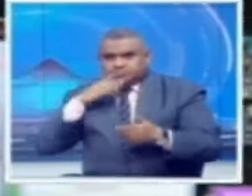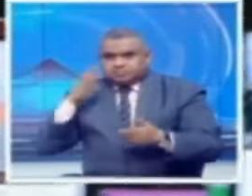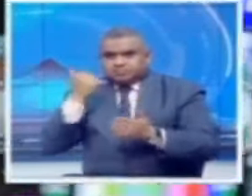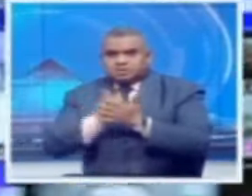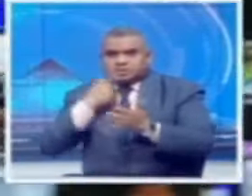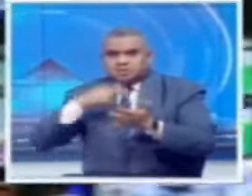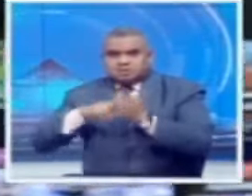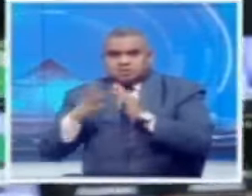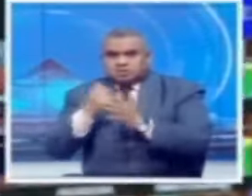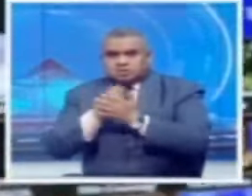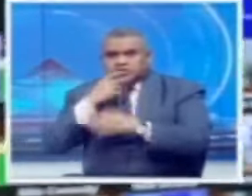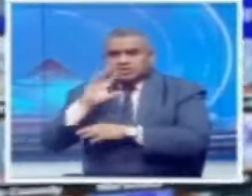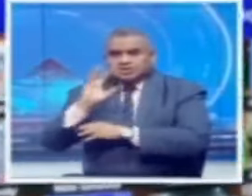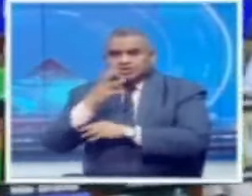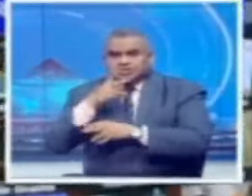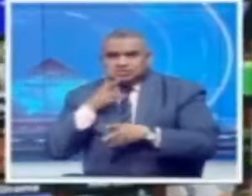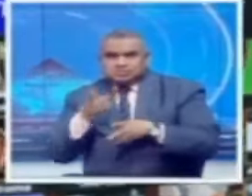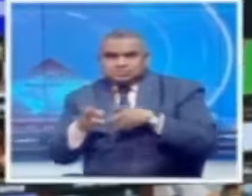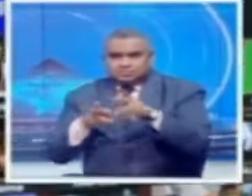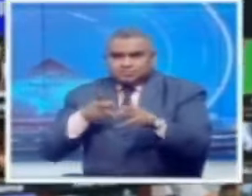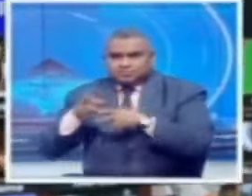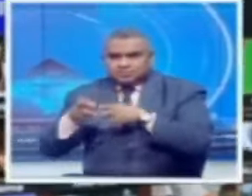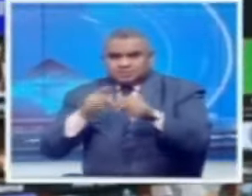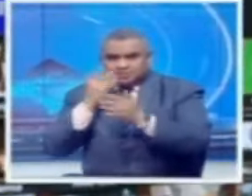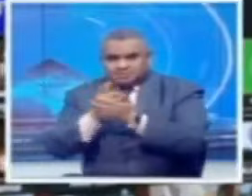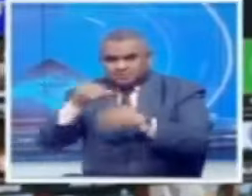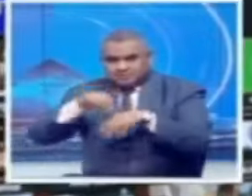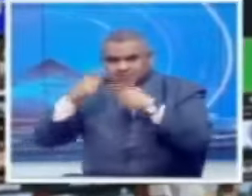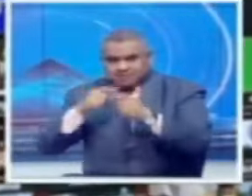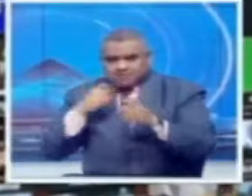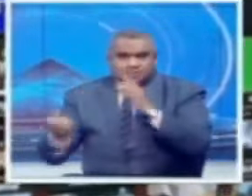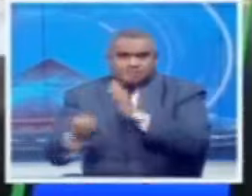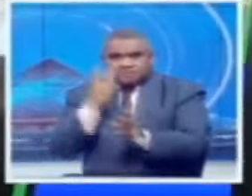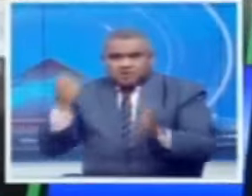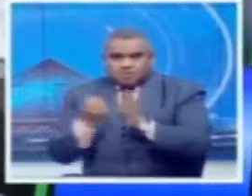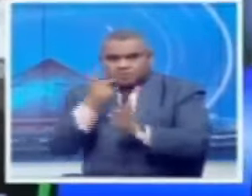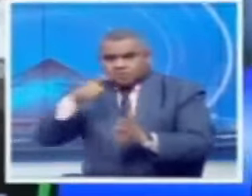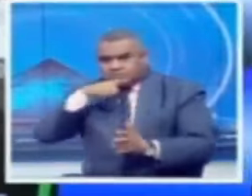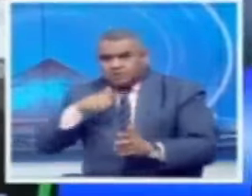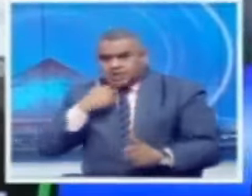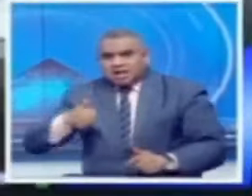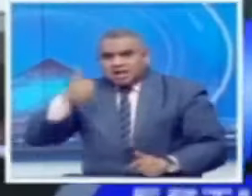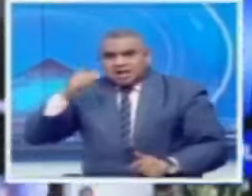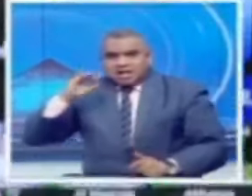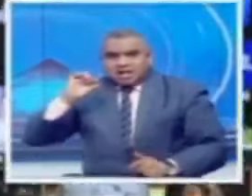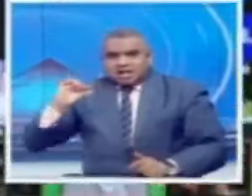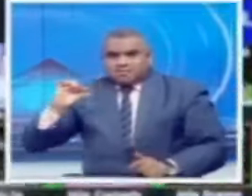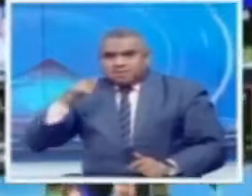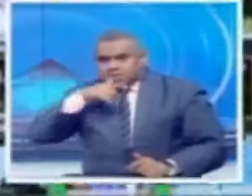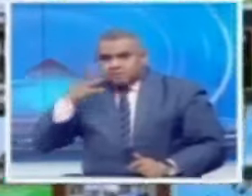يخص عمليات التشويش التي تتعرض لها الأقمار الصناعية بين الحين والآخر، قال أحمد أنيس إن